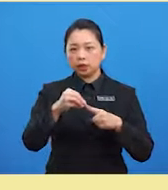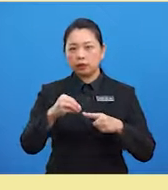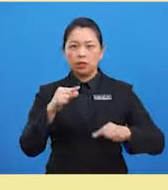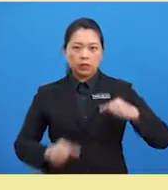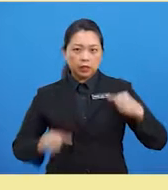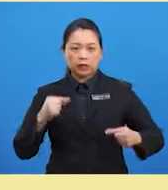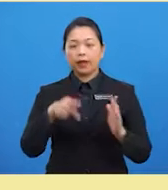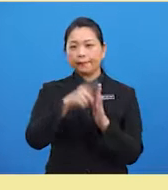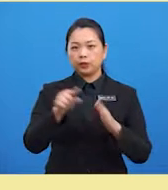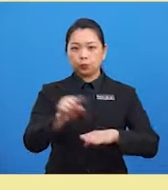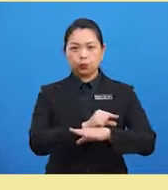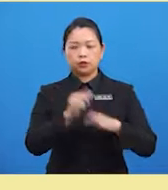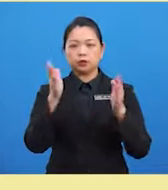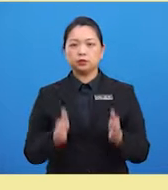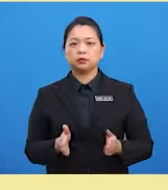pengguna.